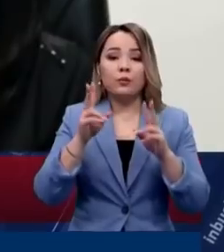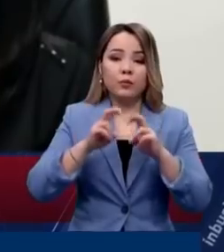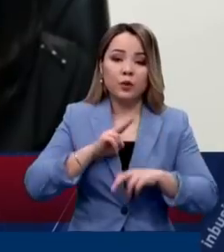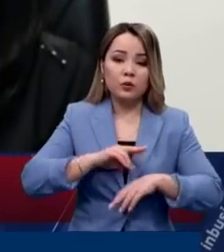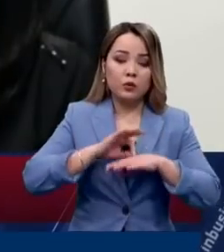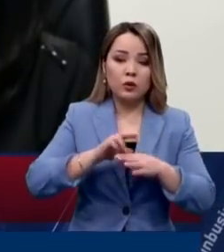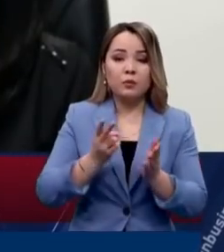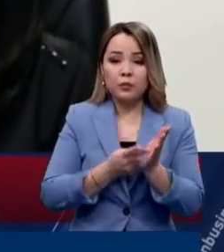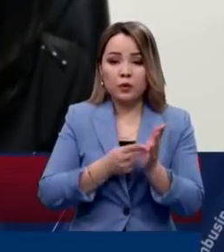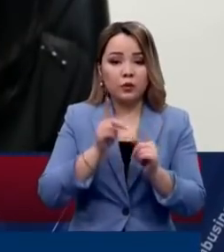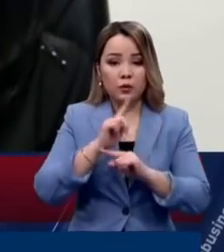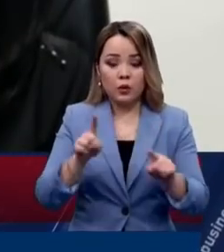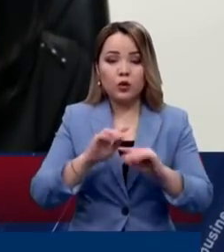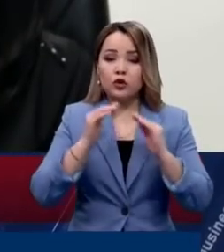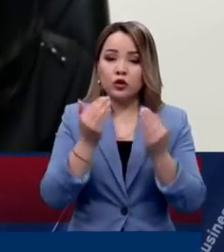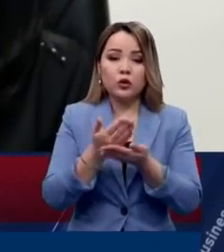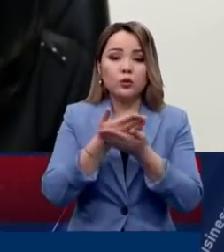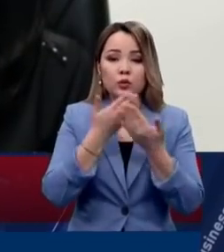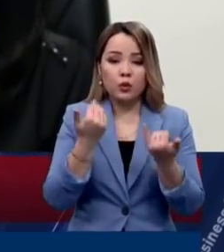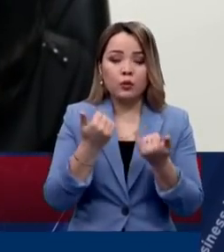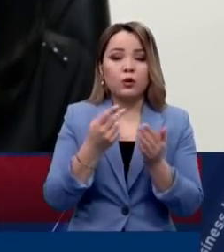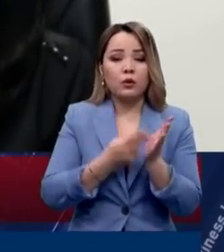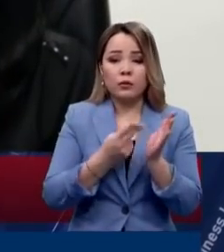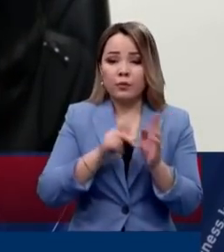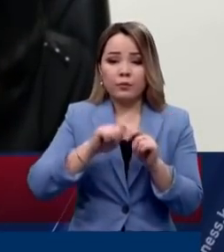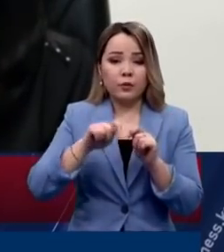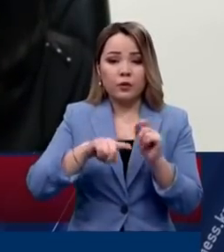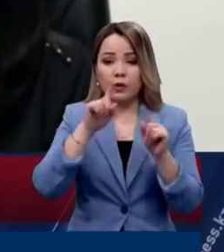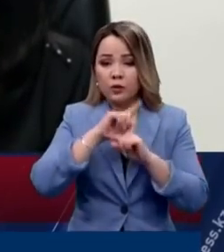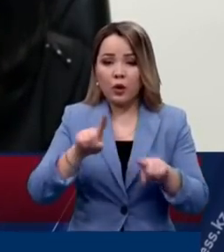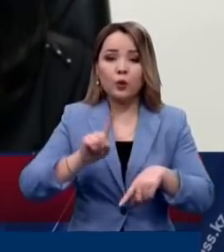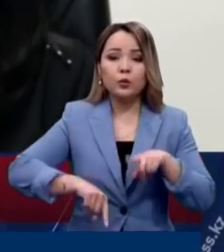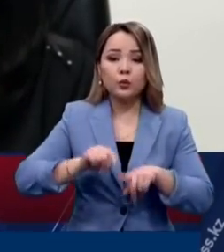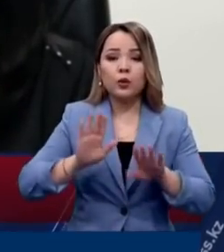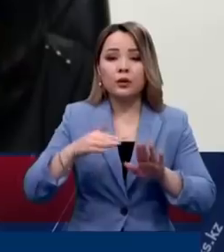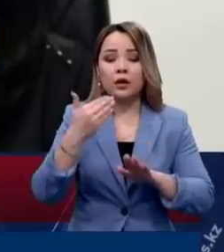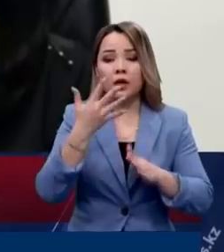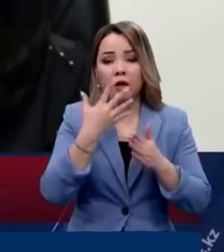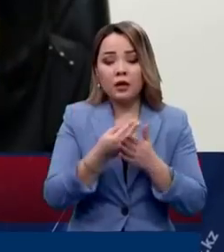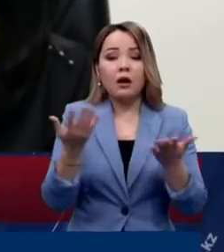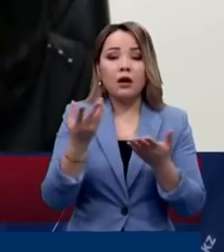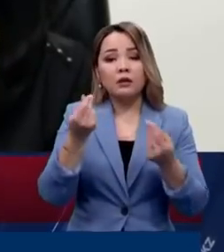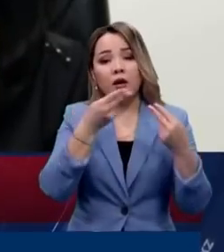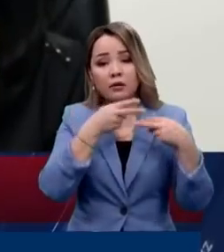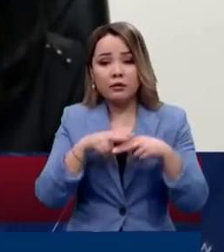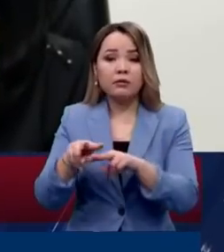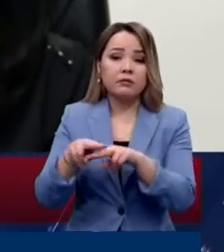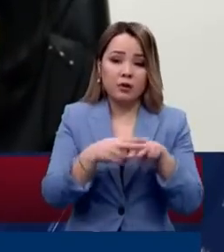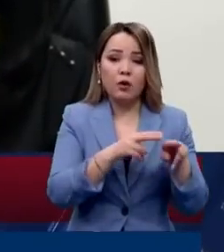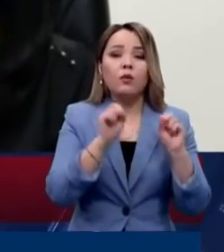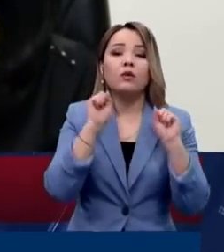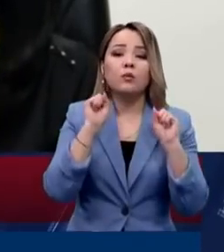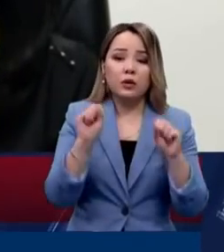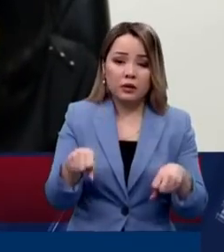оған ешқандай шектеу жоқ, қудаланбайды. Туған туысқандарына бұрын қалай ақша аударып жүрді, солай аудара беруге